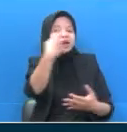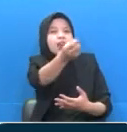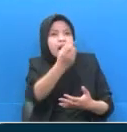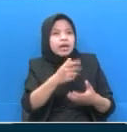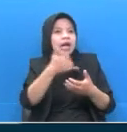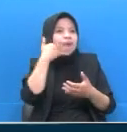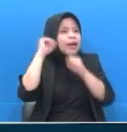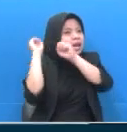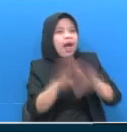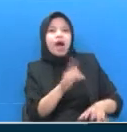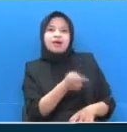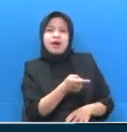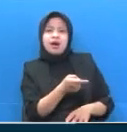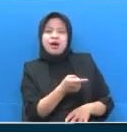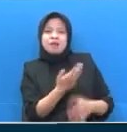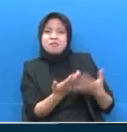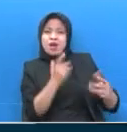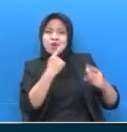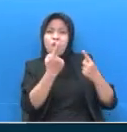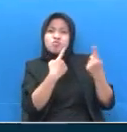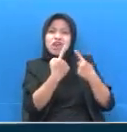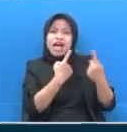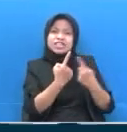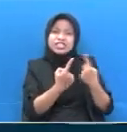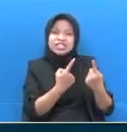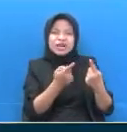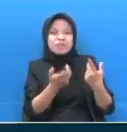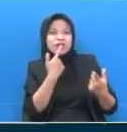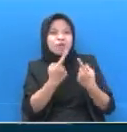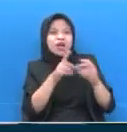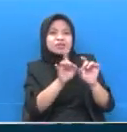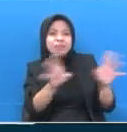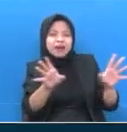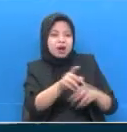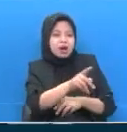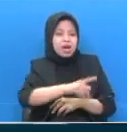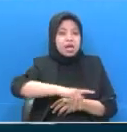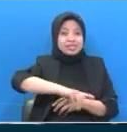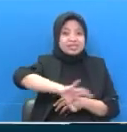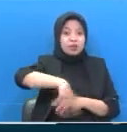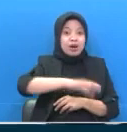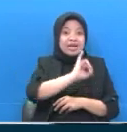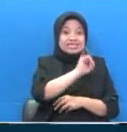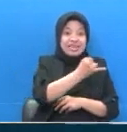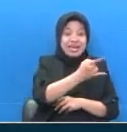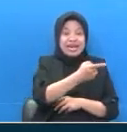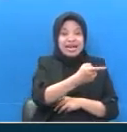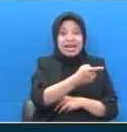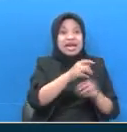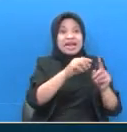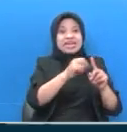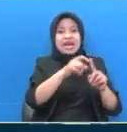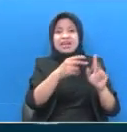itu komunikasi yang selama ini berbeda antara keluarga almarhum dan yang disampaikan Deden